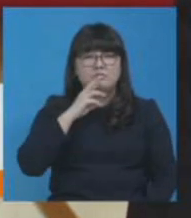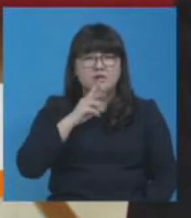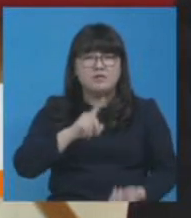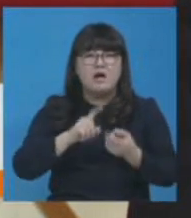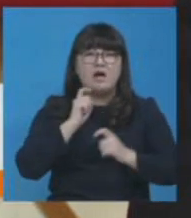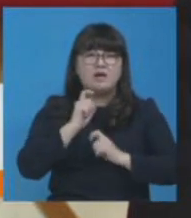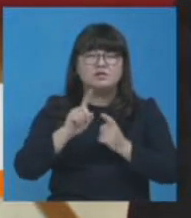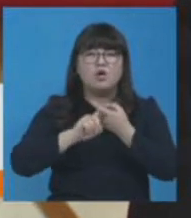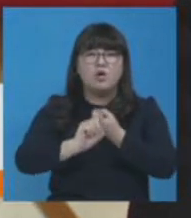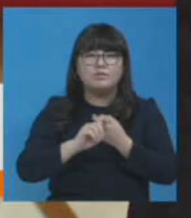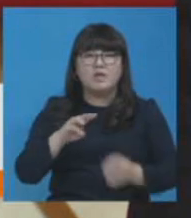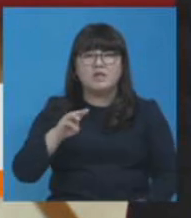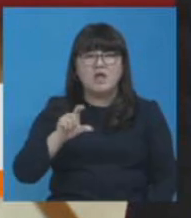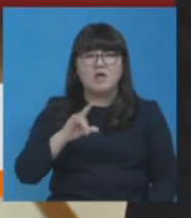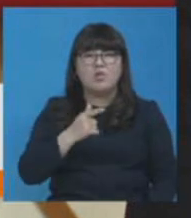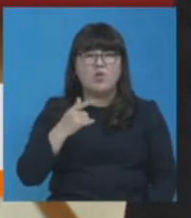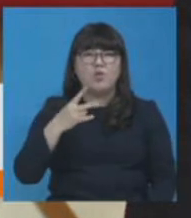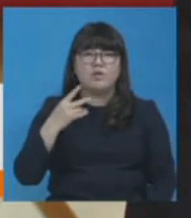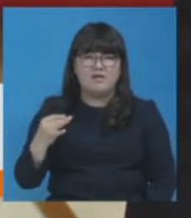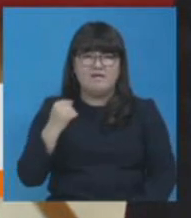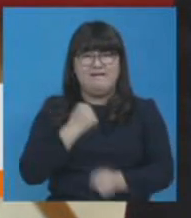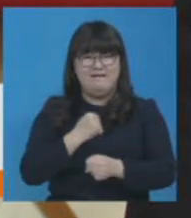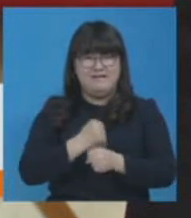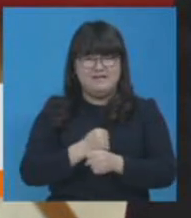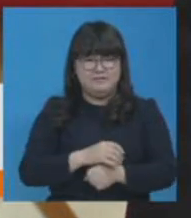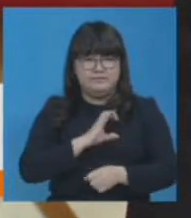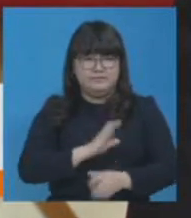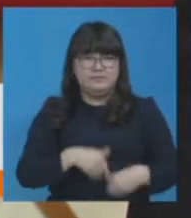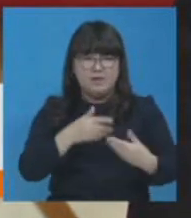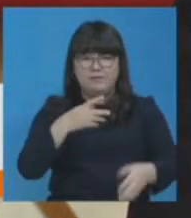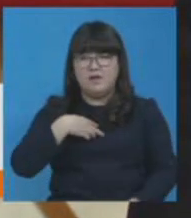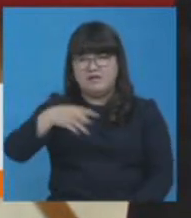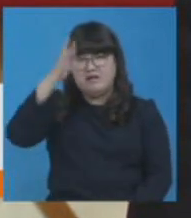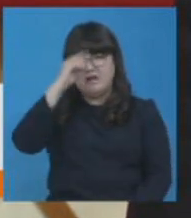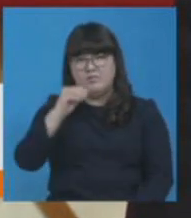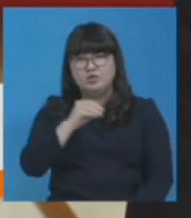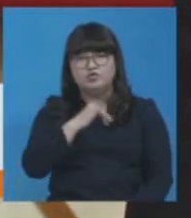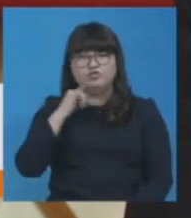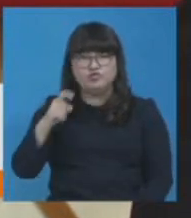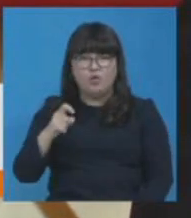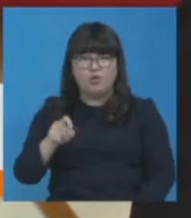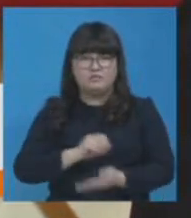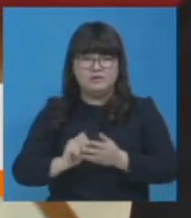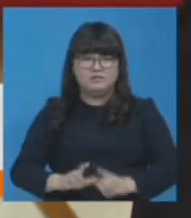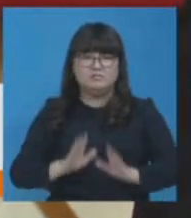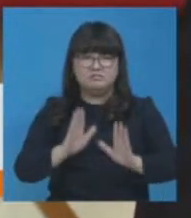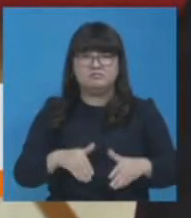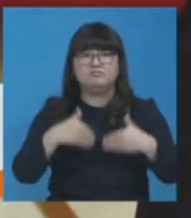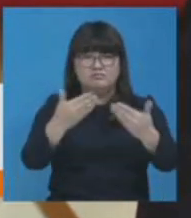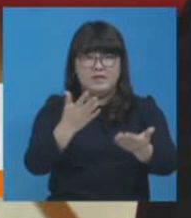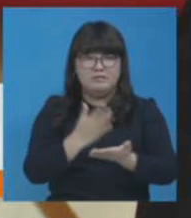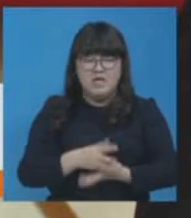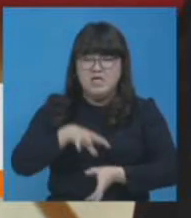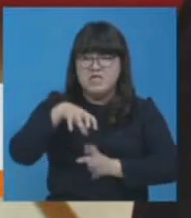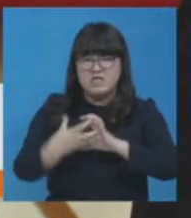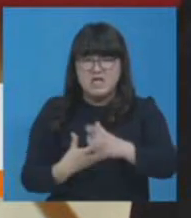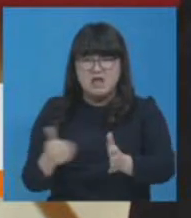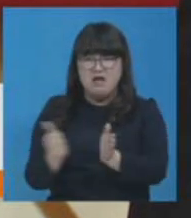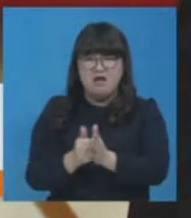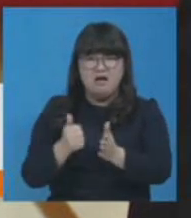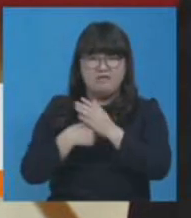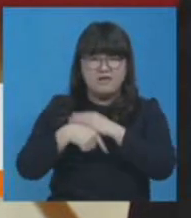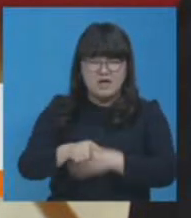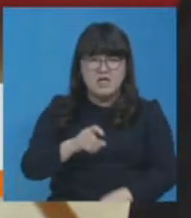харилцаа холбооны тэргүүний ажилтан цол тэмдэг мөн манай яамны чуу хүчээр бас шагнаж байгаа дэлхийн аваргаар тодорсон энэ